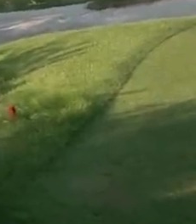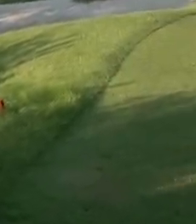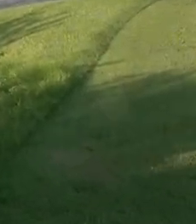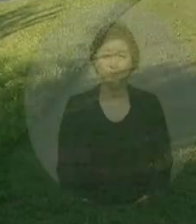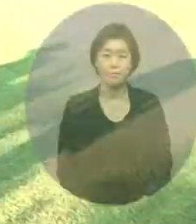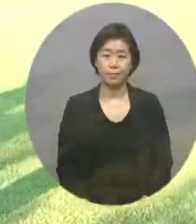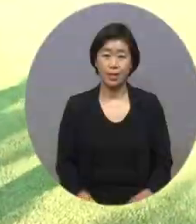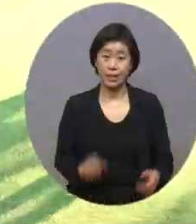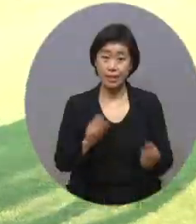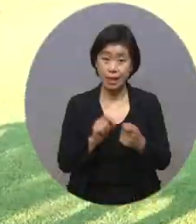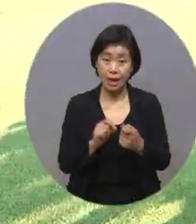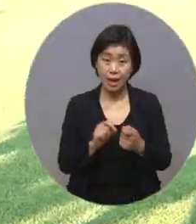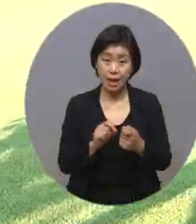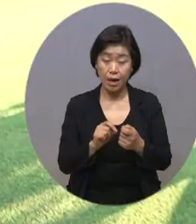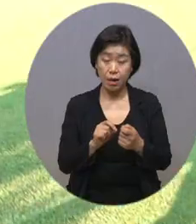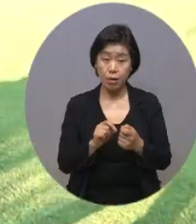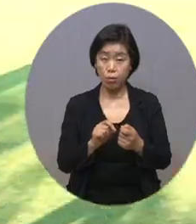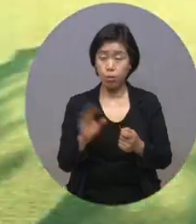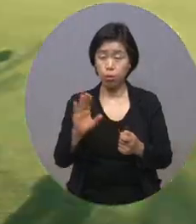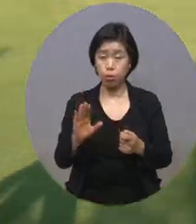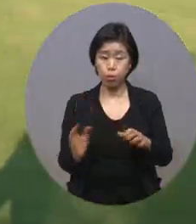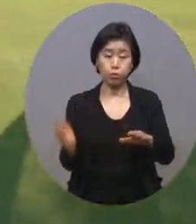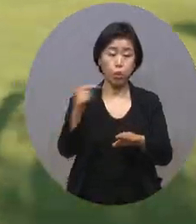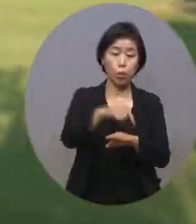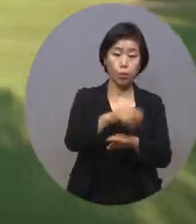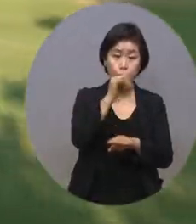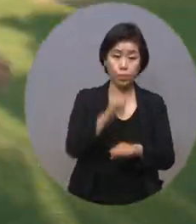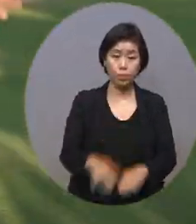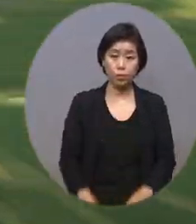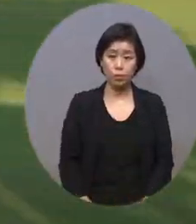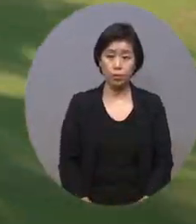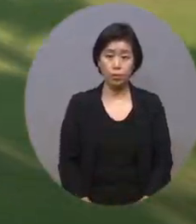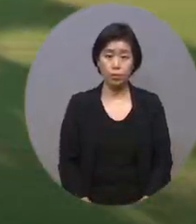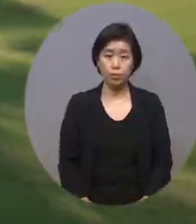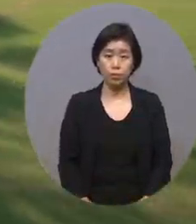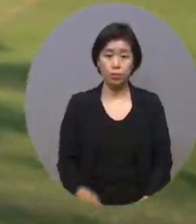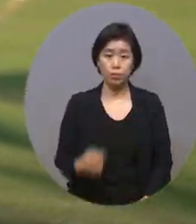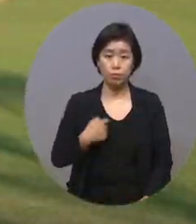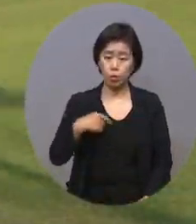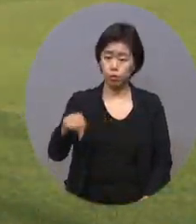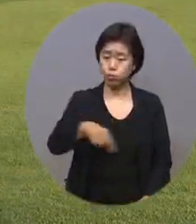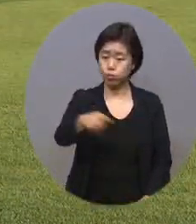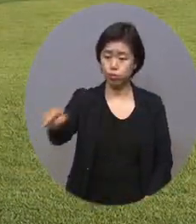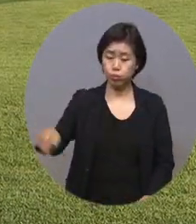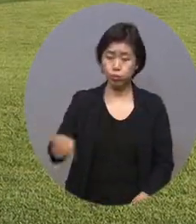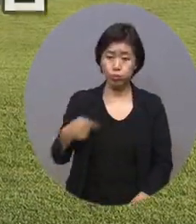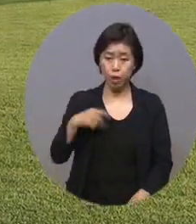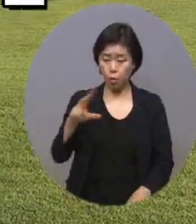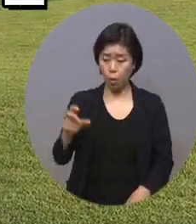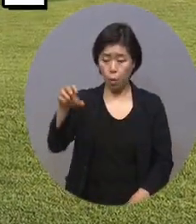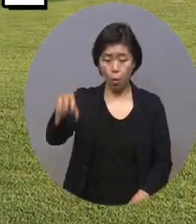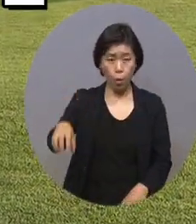짧았다고? 그죠? 너무 왔잖아요. 나 분명히 여길 맞았는데? 내가 봤을 때?